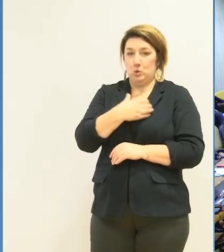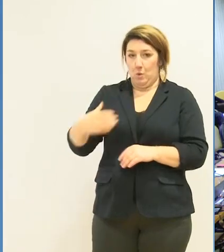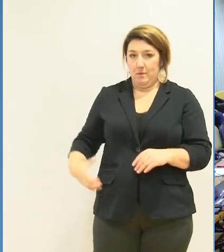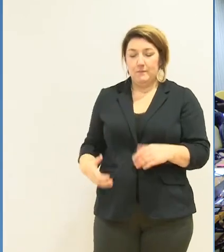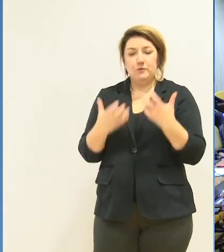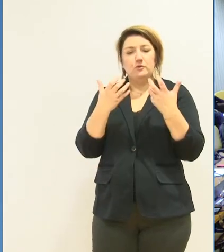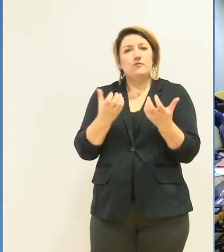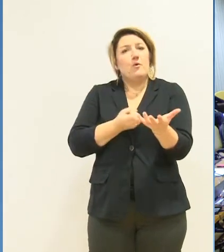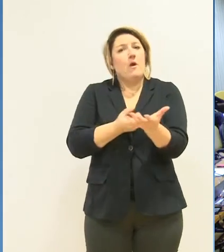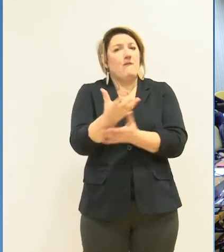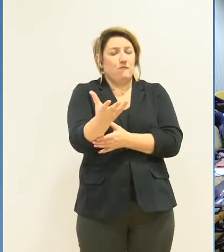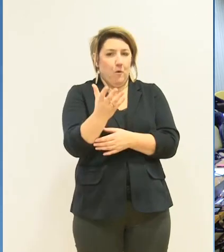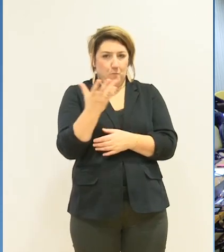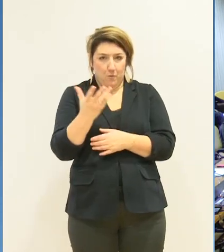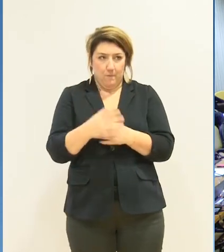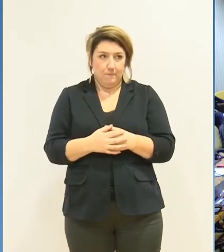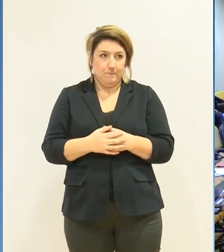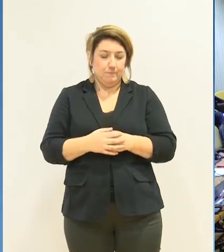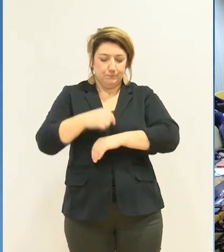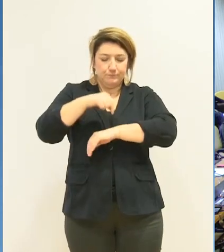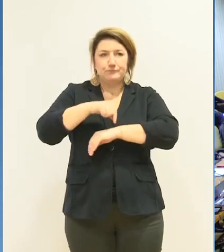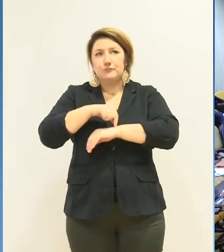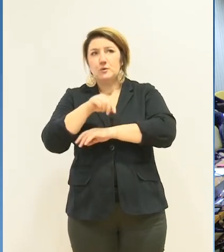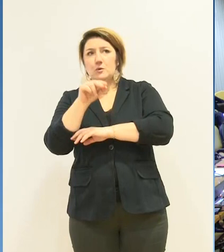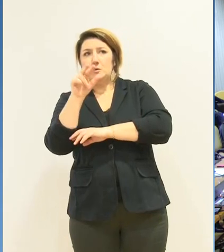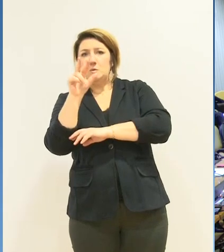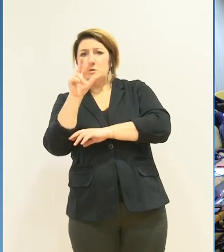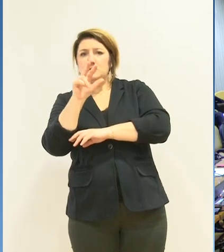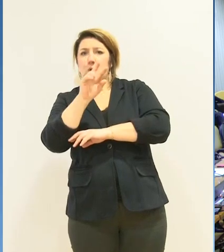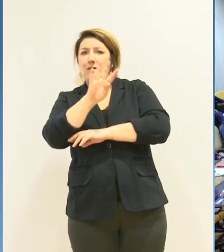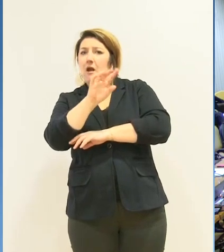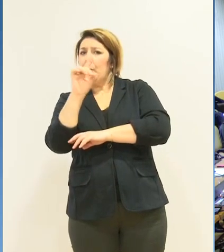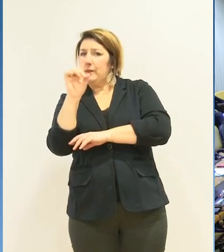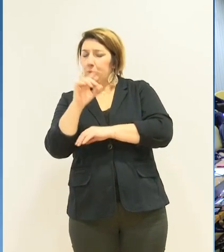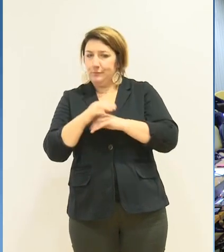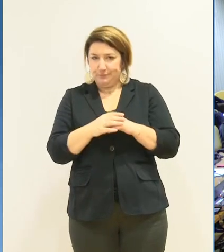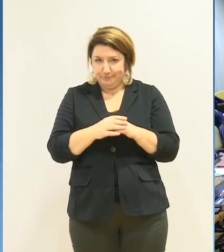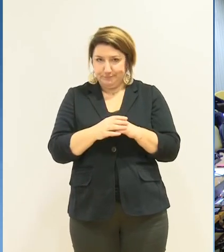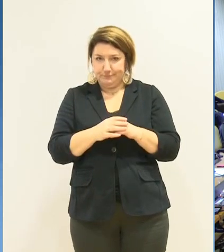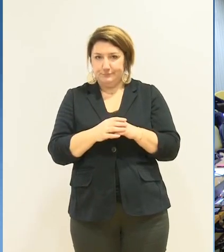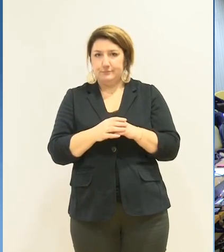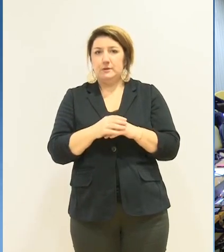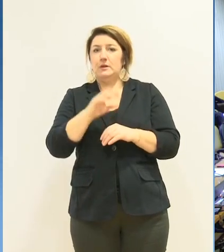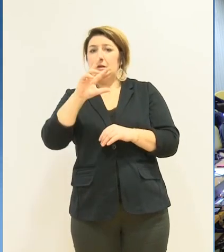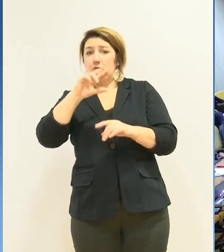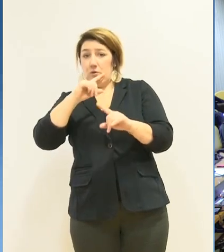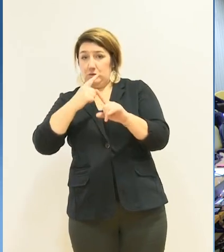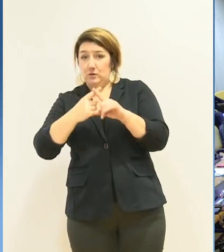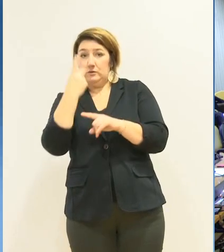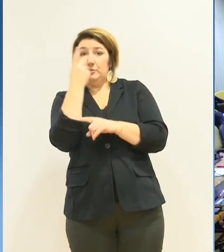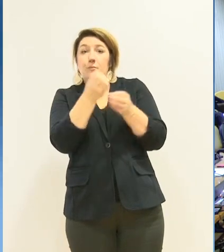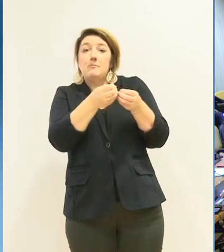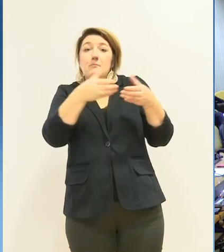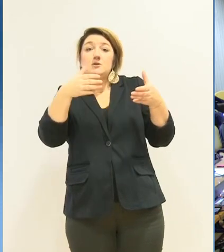vous faire remarquer qu'il est un peu plus de 15 heures il est 15h41 à 15h30 votre majorité